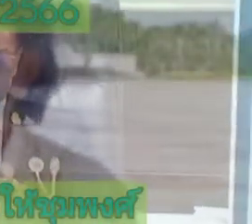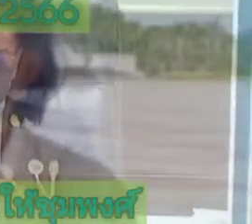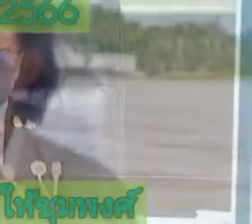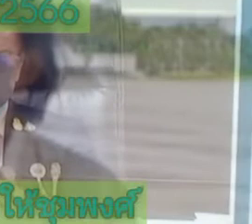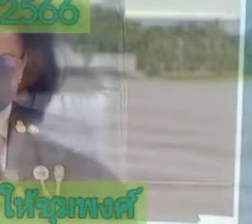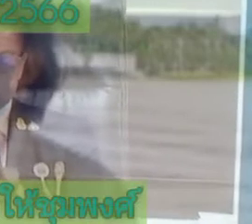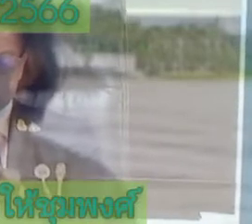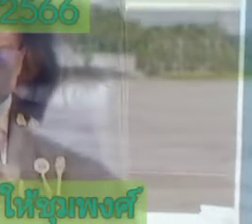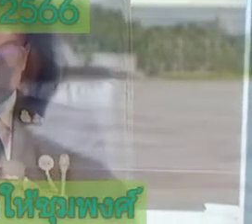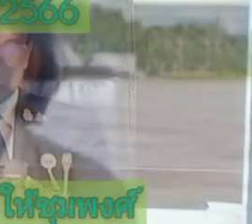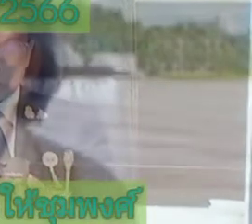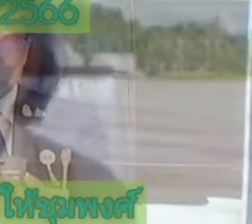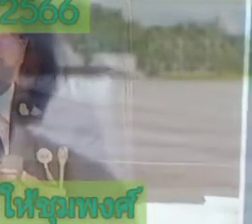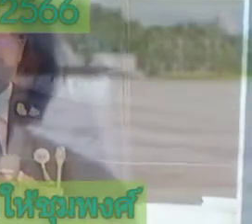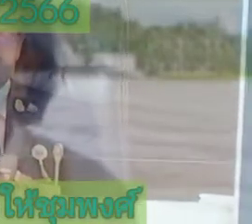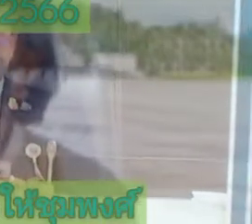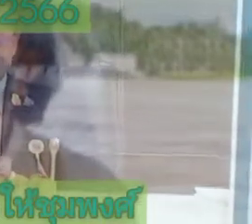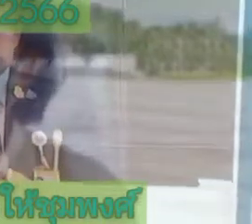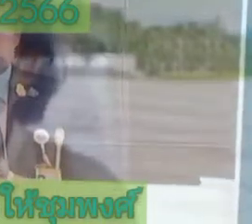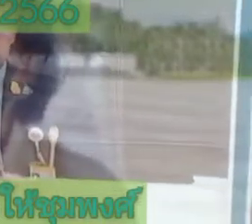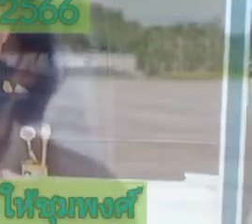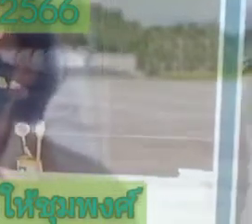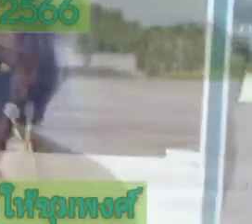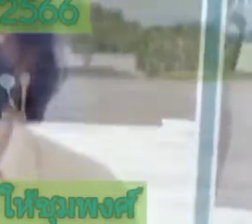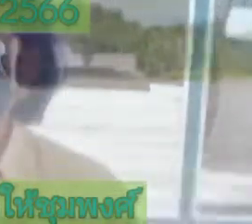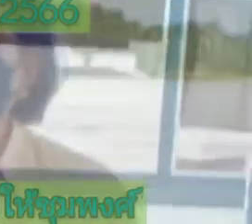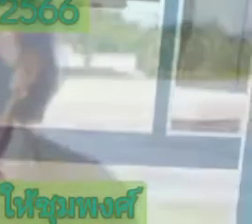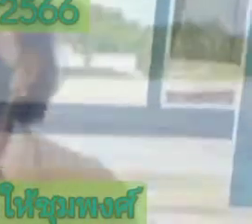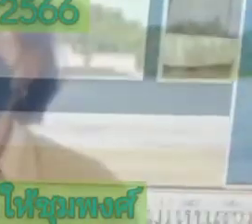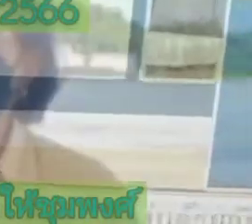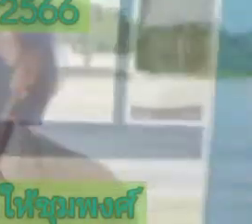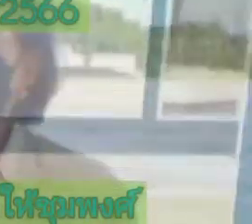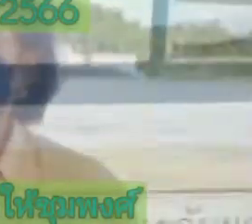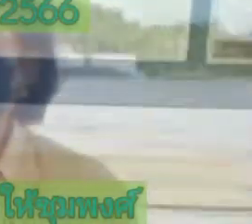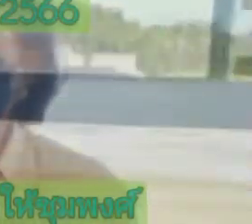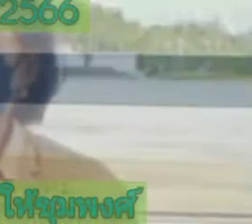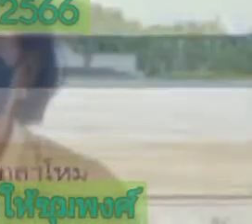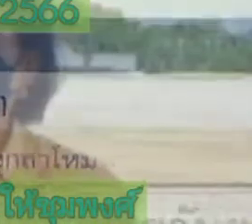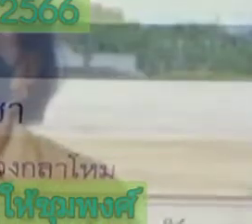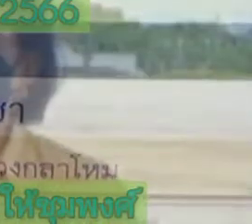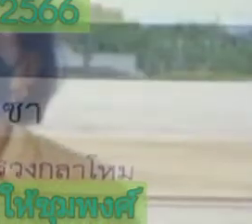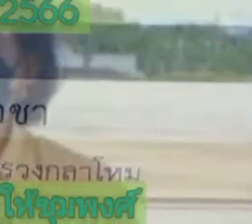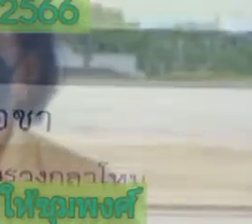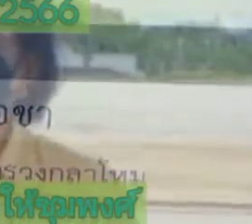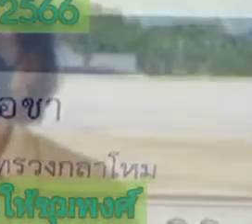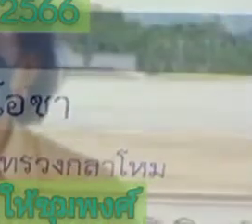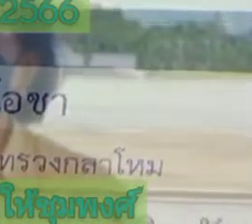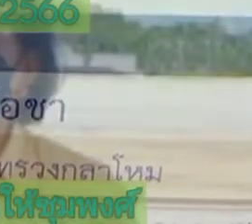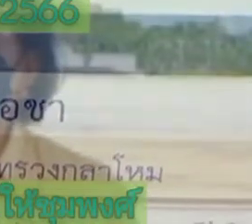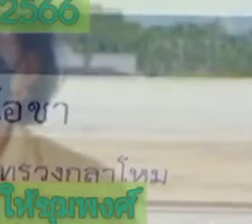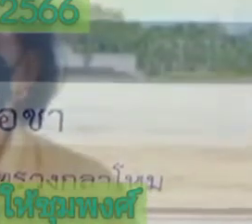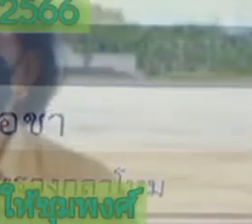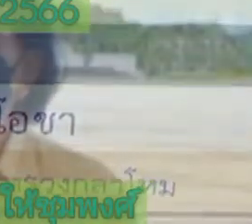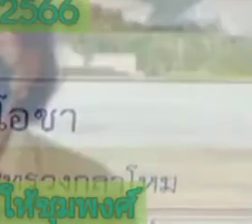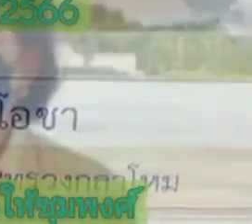าบ่นขัดแย้งกันอยู่รัฐบาลให้ความสำคัญการลงทุนพัฒนาโครงสร้างพื้นฐานด้านดิจิทัลใช้งบประมาณมากพอสมควรอย่างต่อเนื่องสิ่งที่มันจะเกิดที่ท่านว่าเมื่อกี้รายได้จะเ